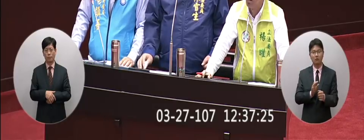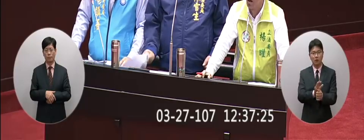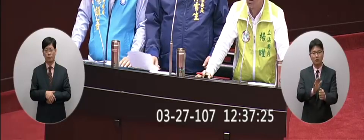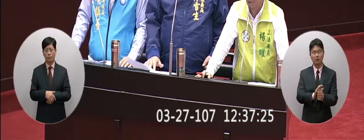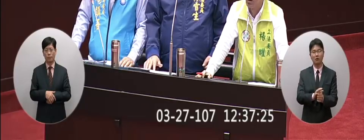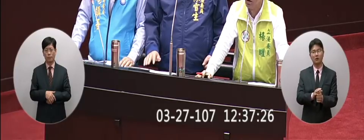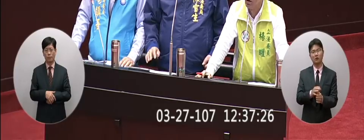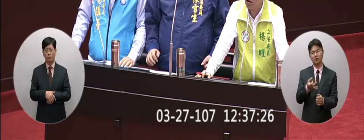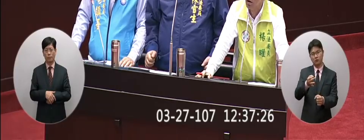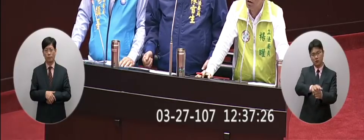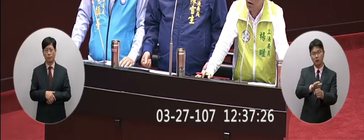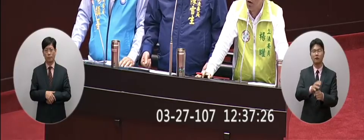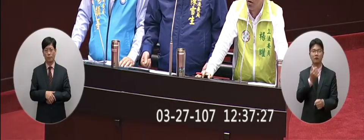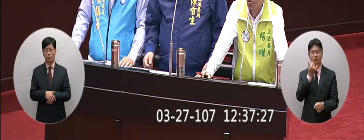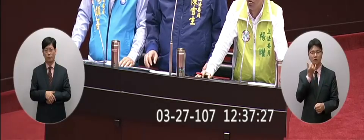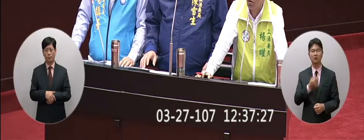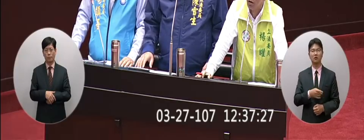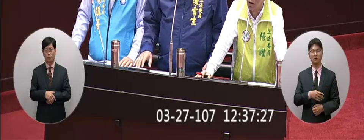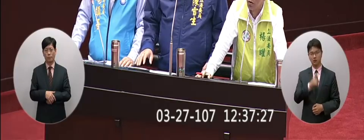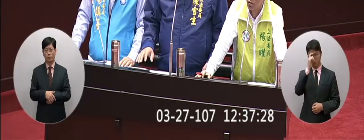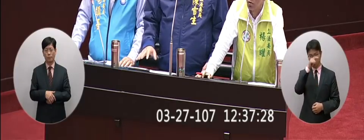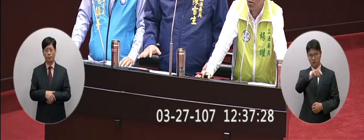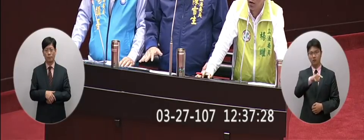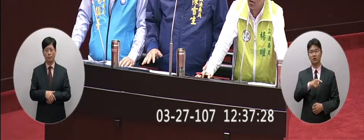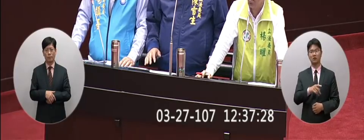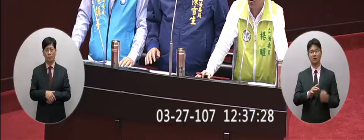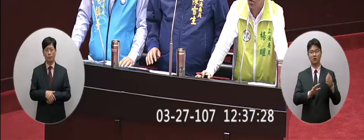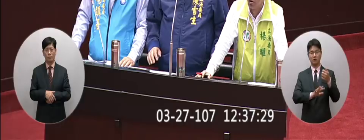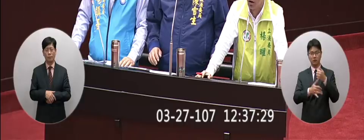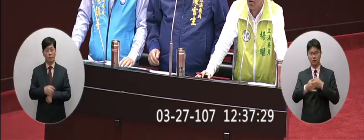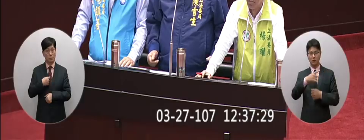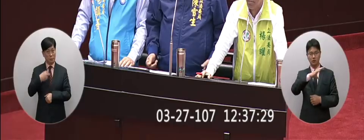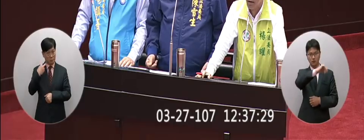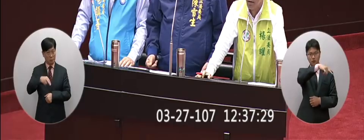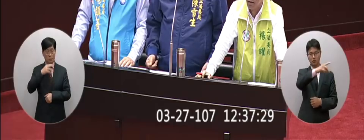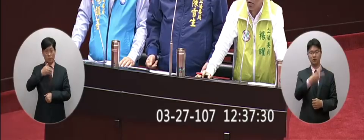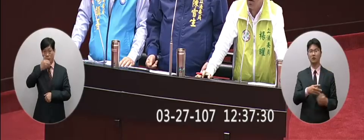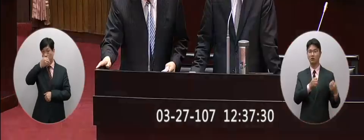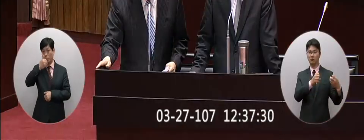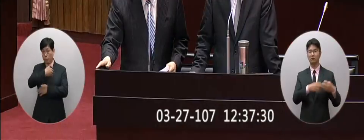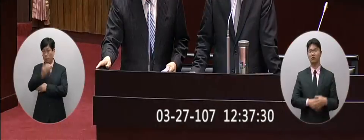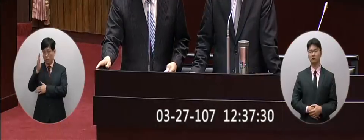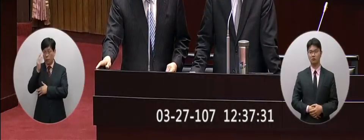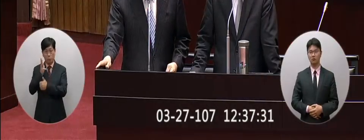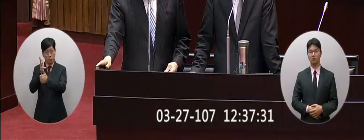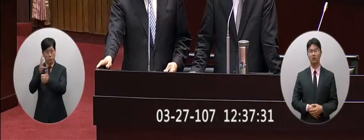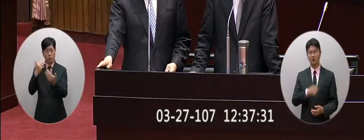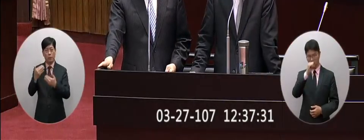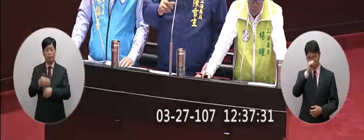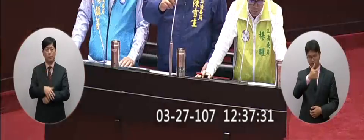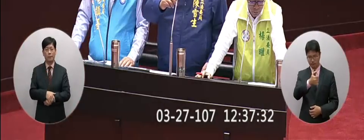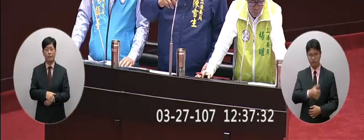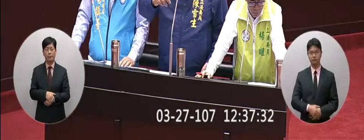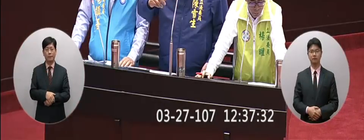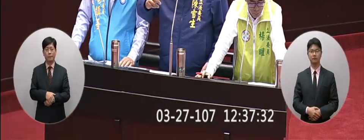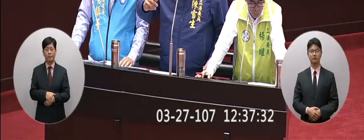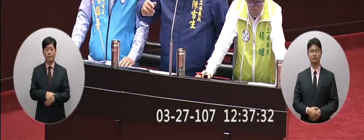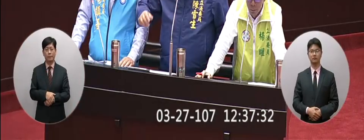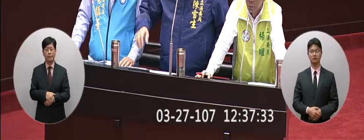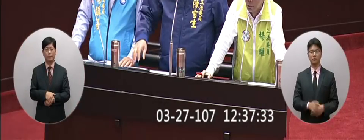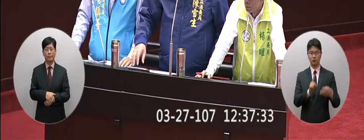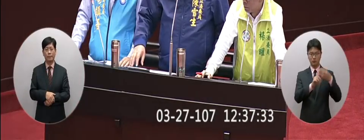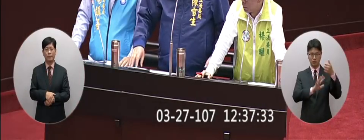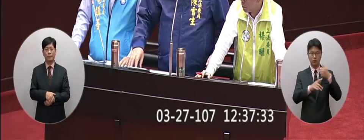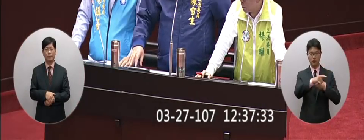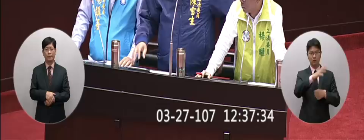金，好，这个你带回去。 我们再来跟澎湖县政府来了解，好不好？ 对，好。 好，主委你请回